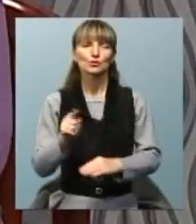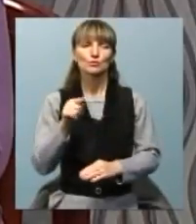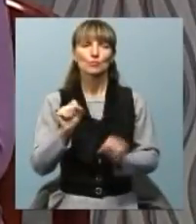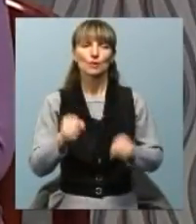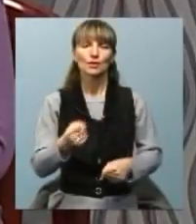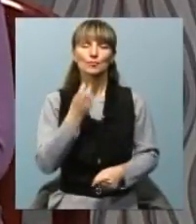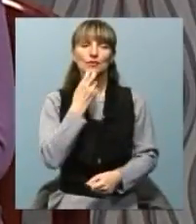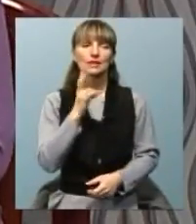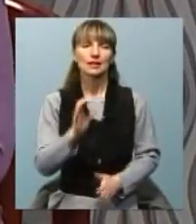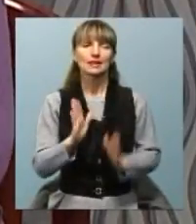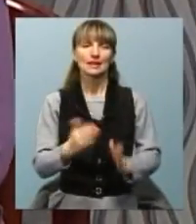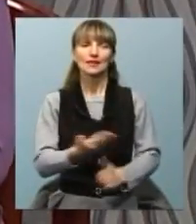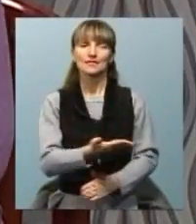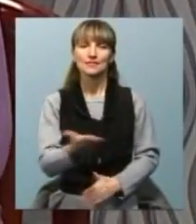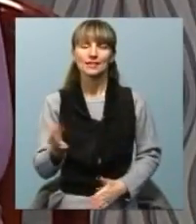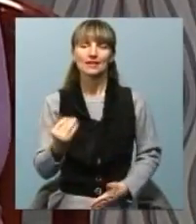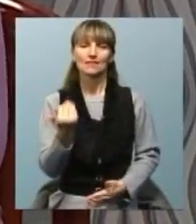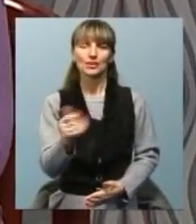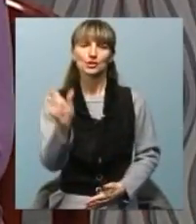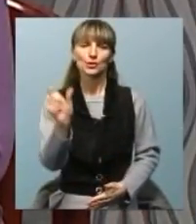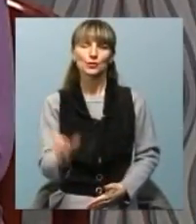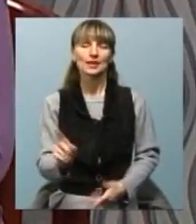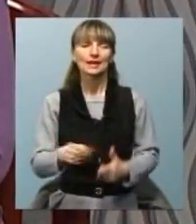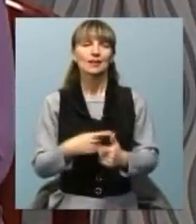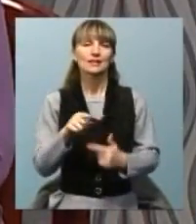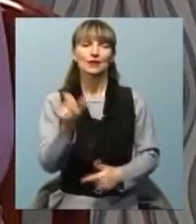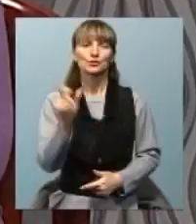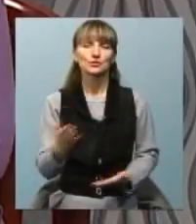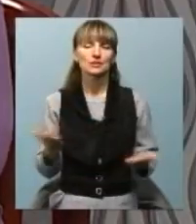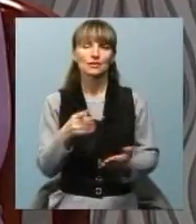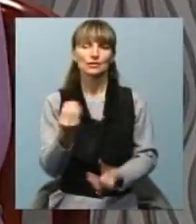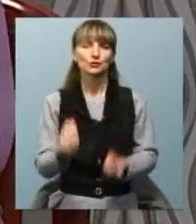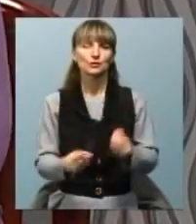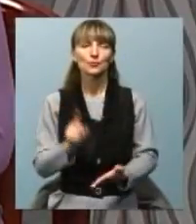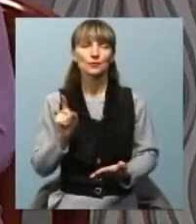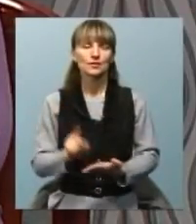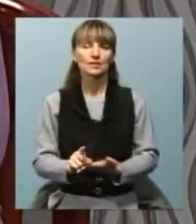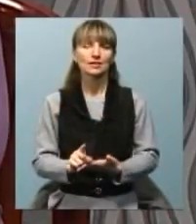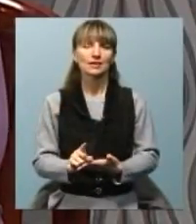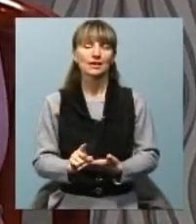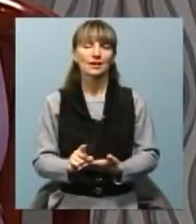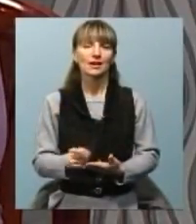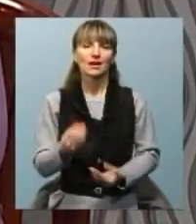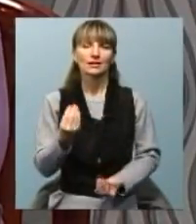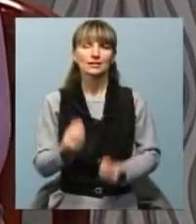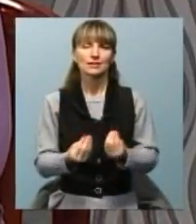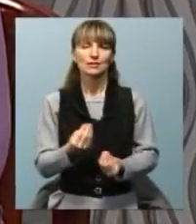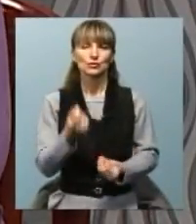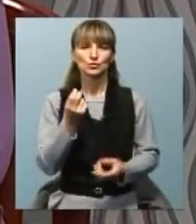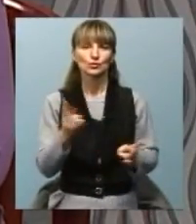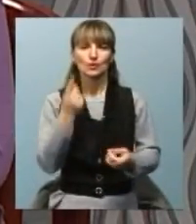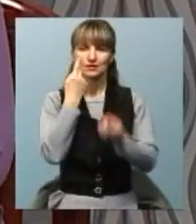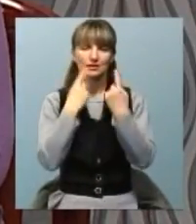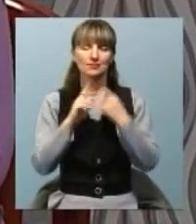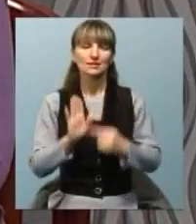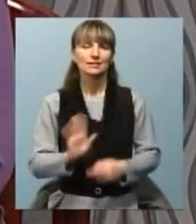могли посміятися не тільки ви, а й ваша людина або та людина, з якою ви жартуєте. Тож обов'язково не розігруйте до сліз, щоб людина на вас потім